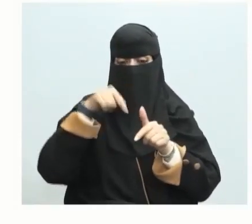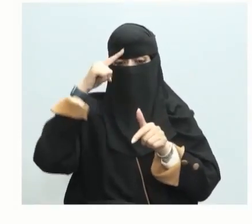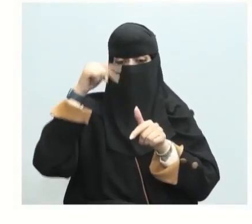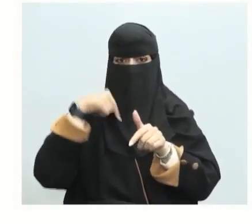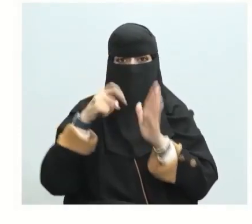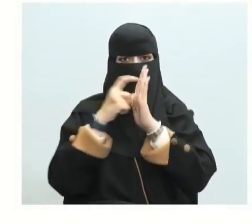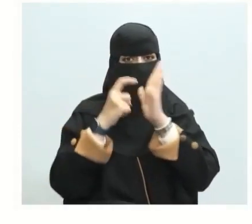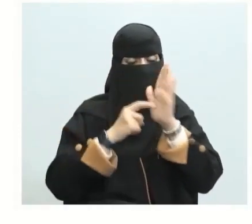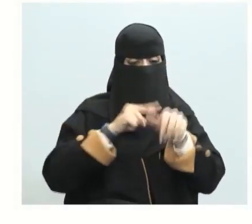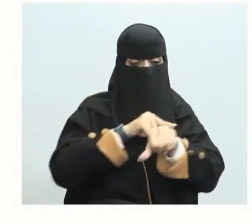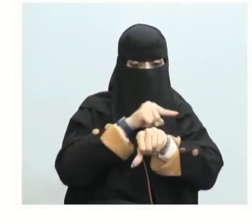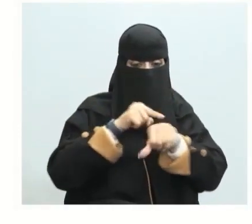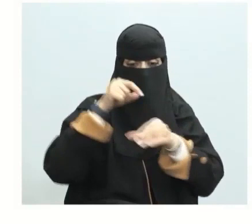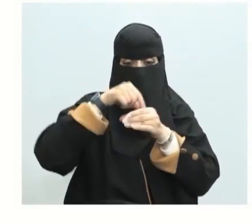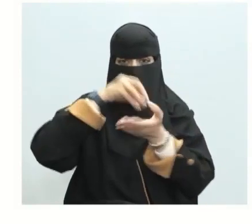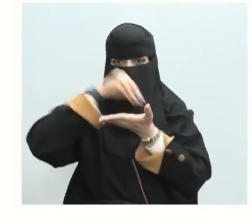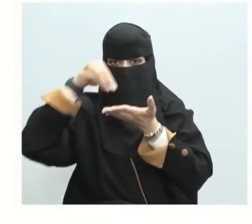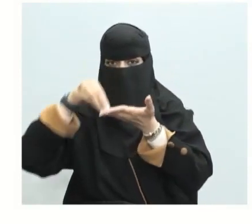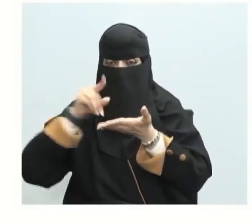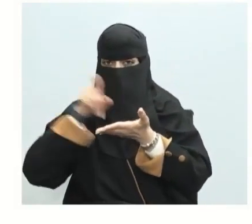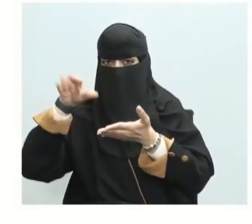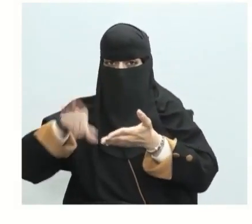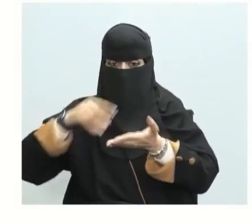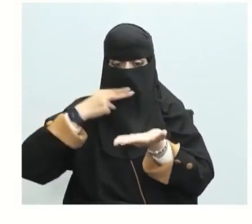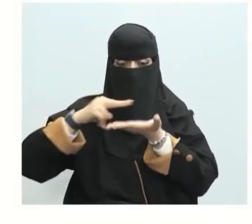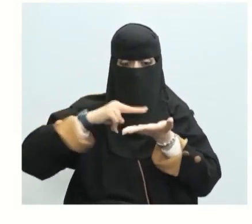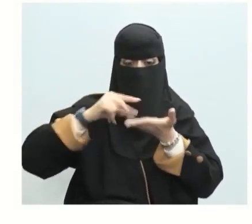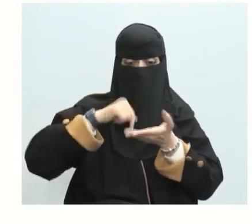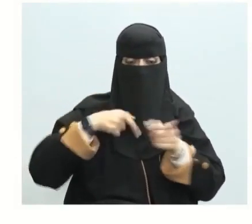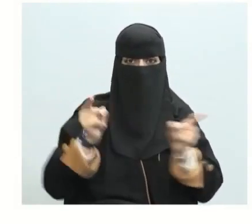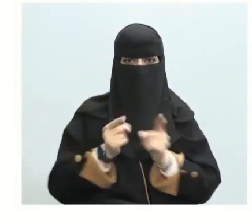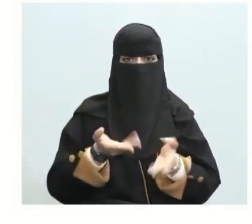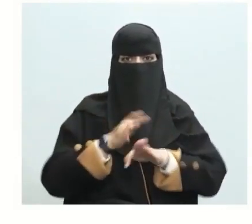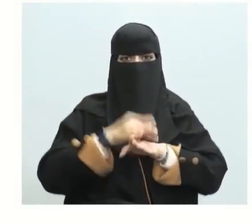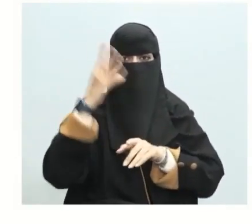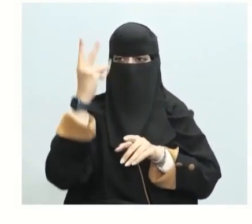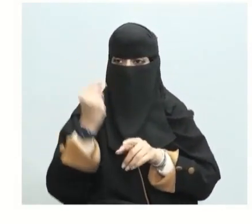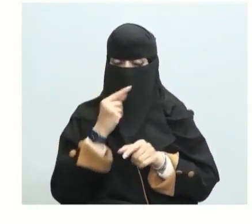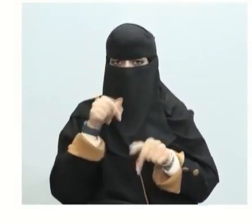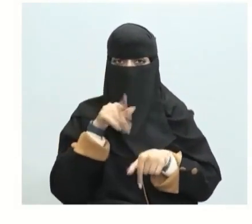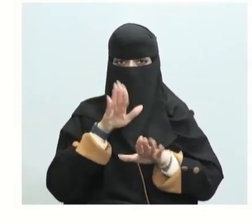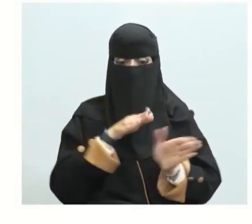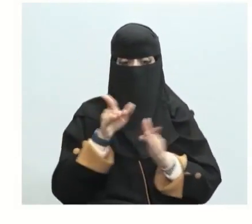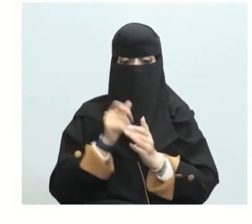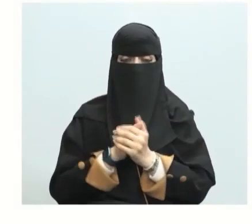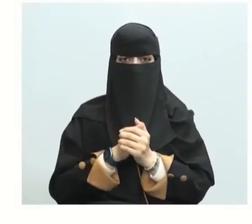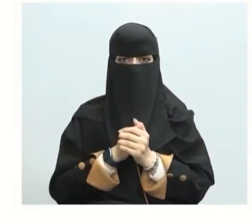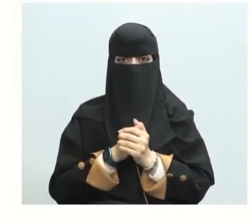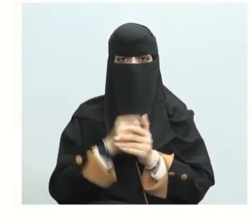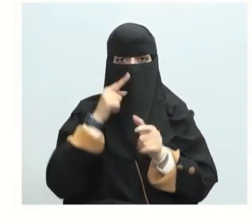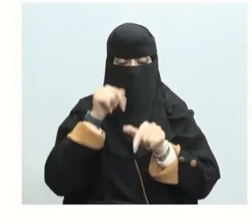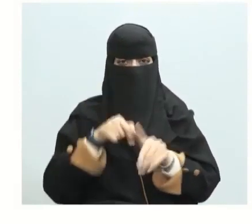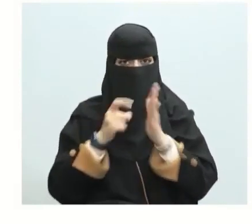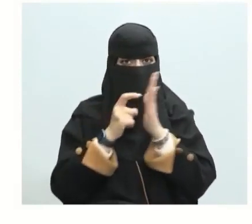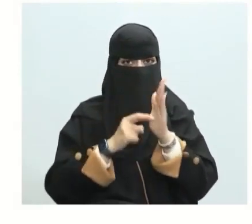مثلا مجرد مثال بامكانك ان تضيف تنظيم الوقت في التنقل بين هذه الوسائل والاختصار على اقل عدد ممكن ب منها تنظيم الوقت